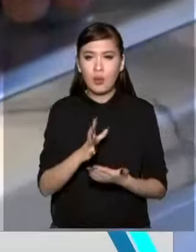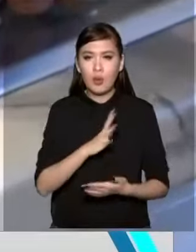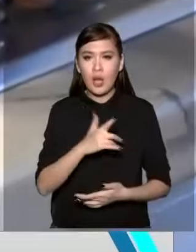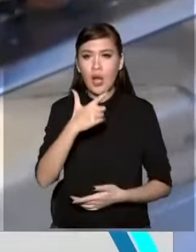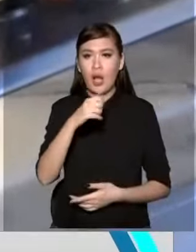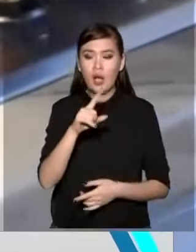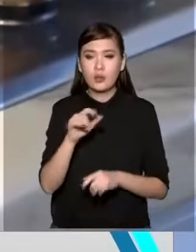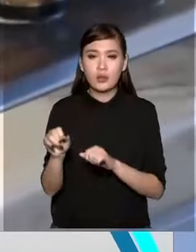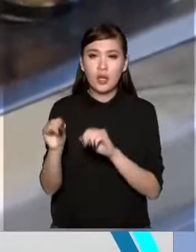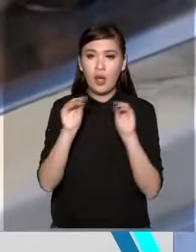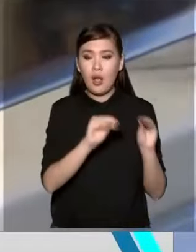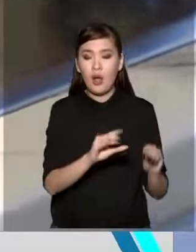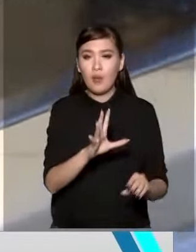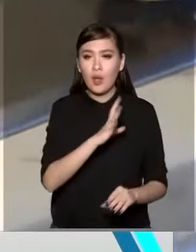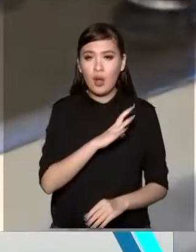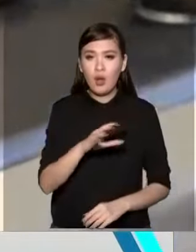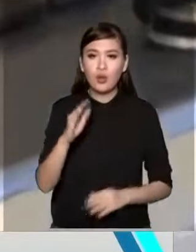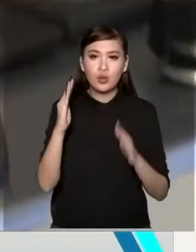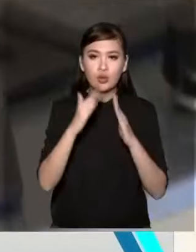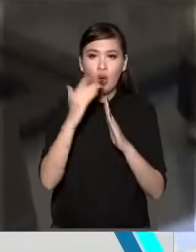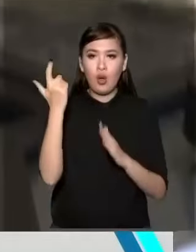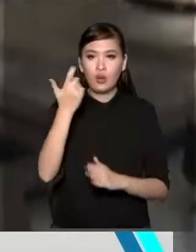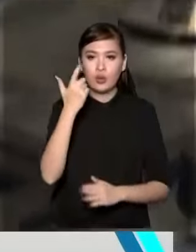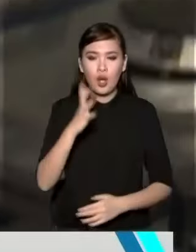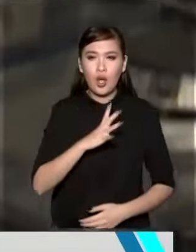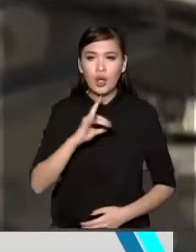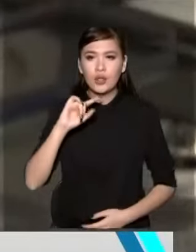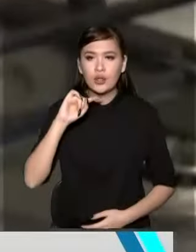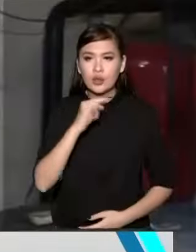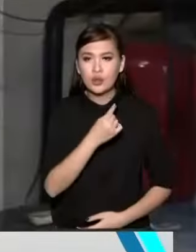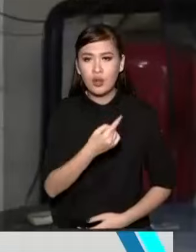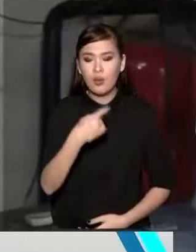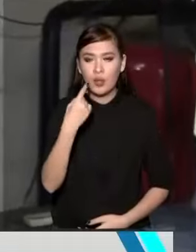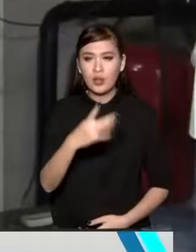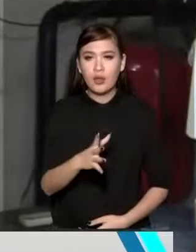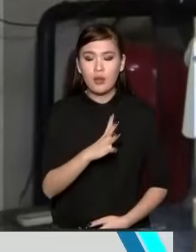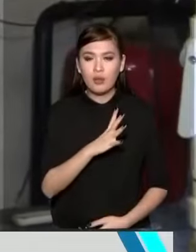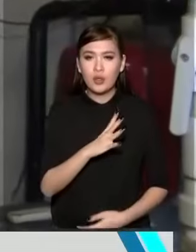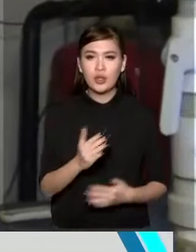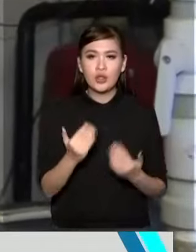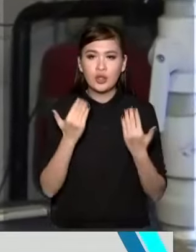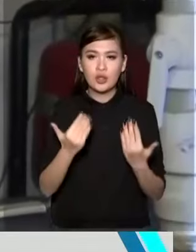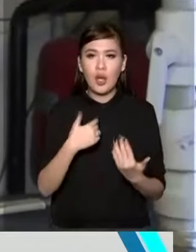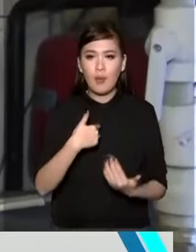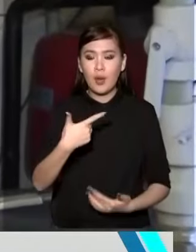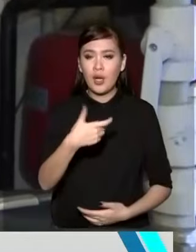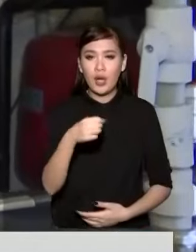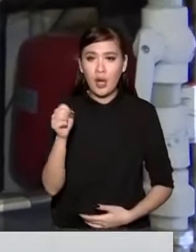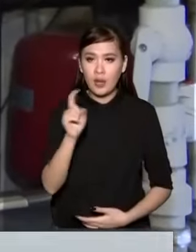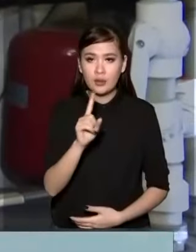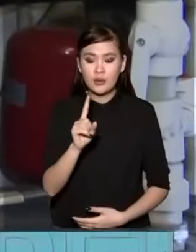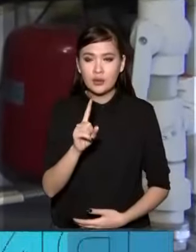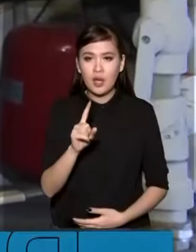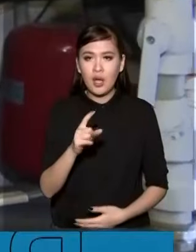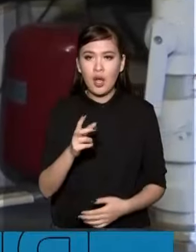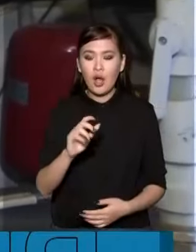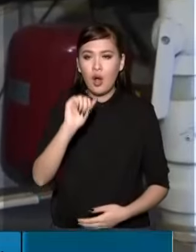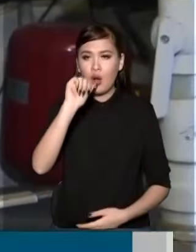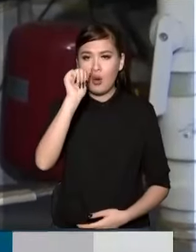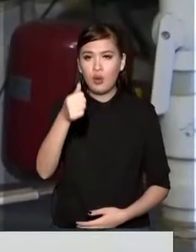газовое отопление. Хозяин дома Умар говорит, экономия существенная. А сейчас я на газовом котле. На год